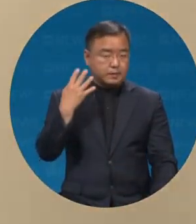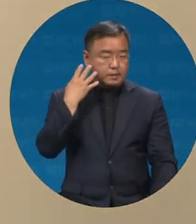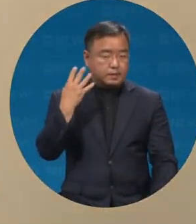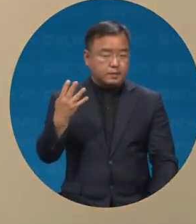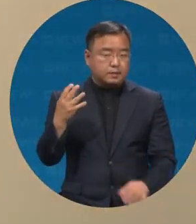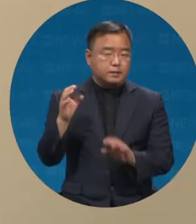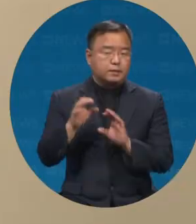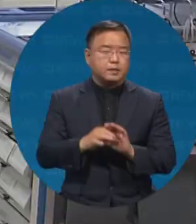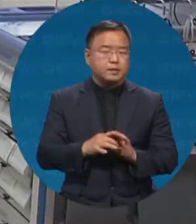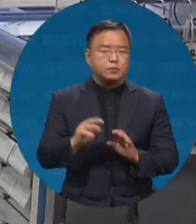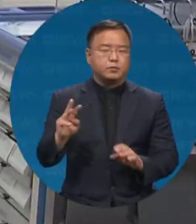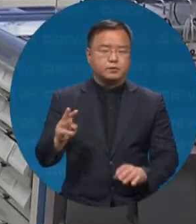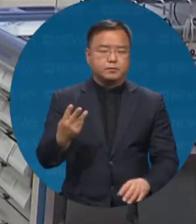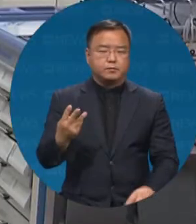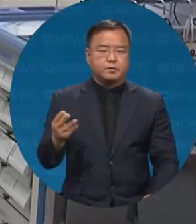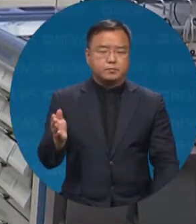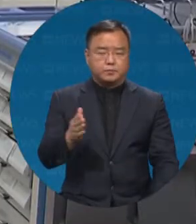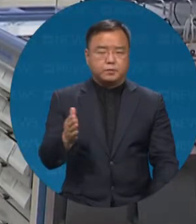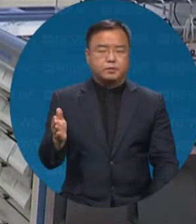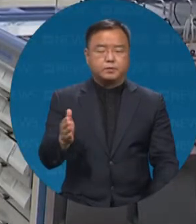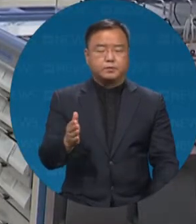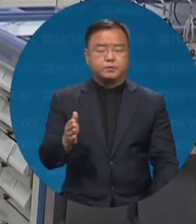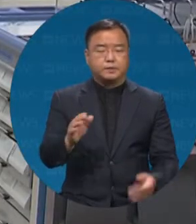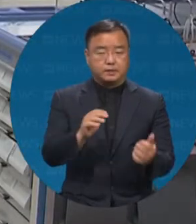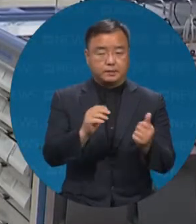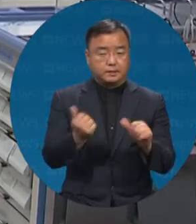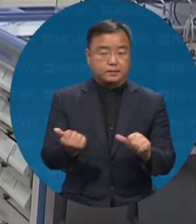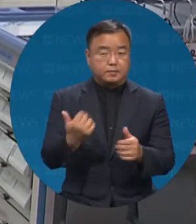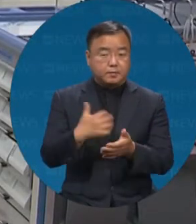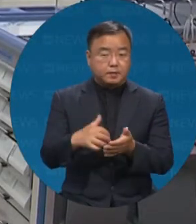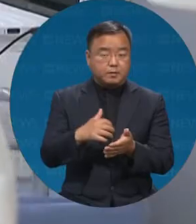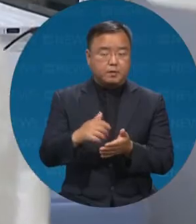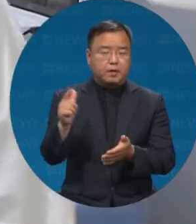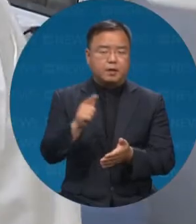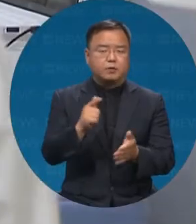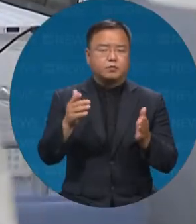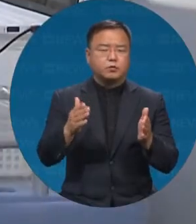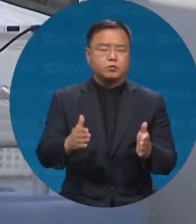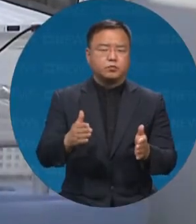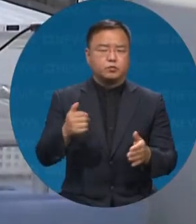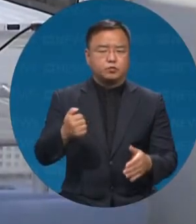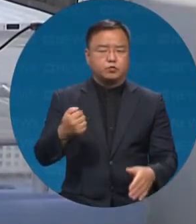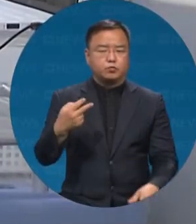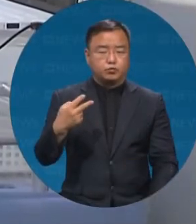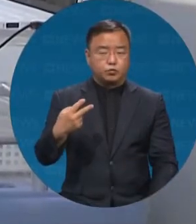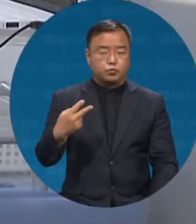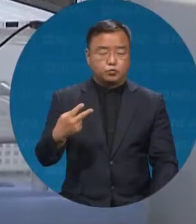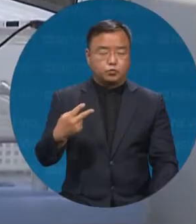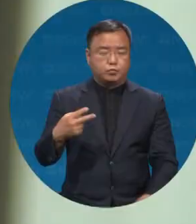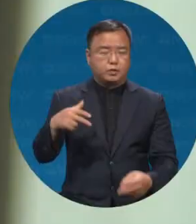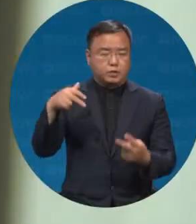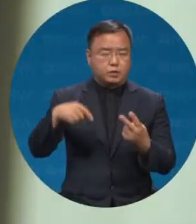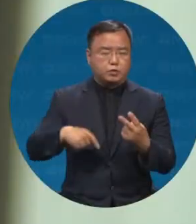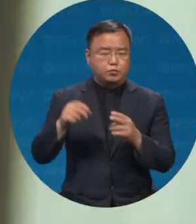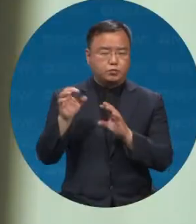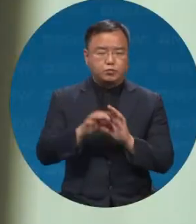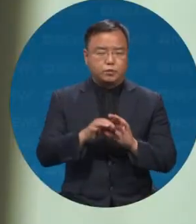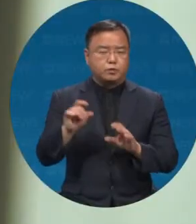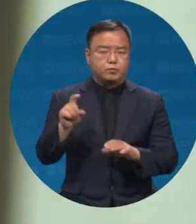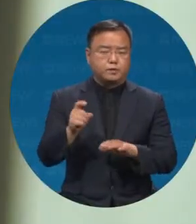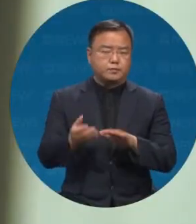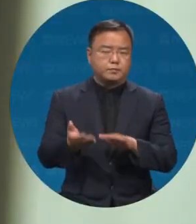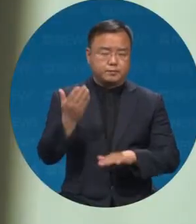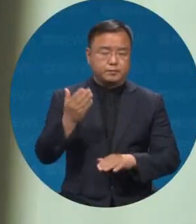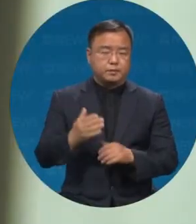때 를 기록했습니다 사망자는 하루 3 52명 발생해 2주째 두 자릿수로 집계됐습니다 누적